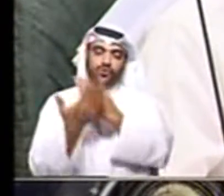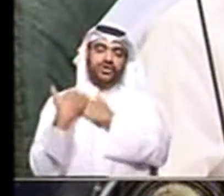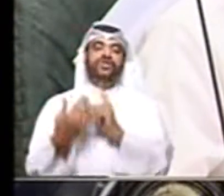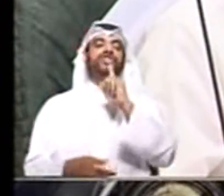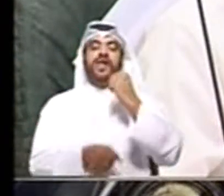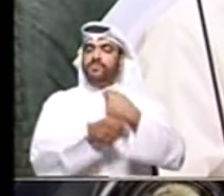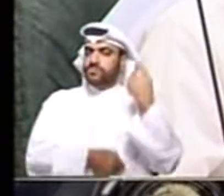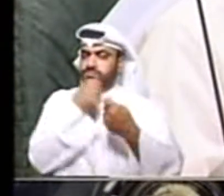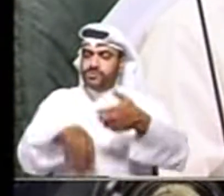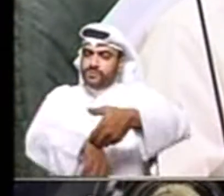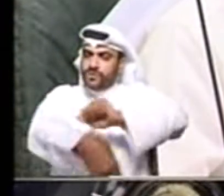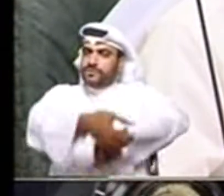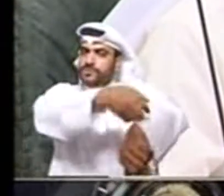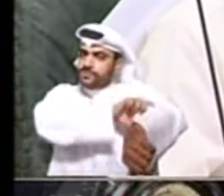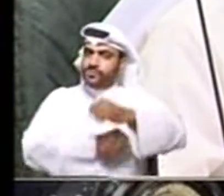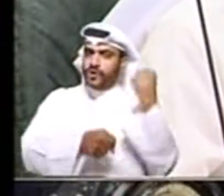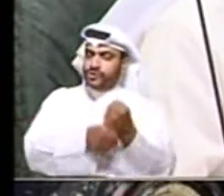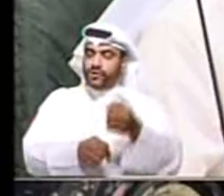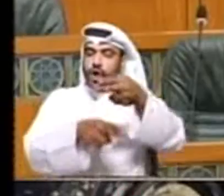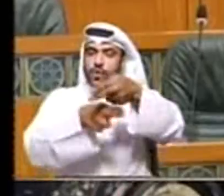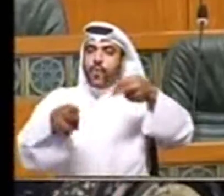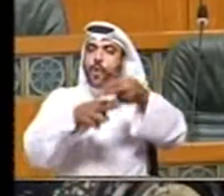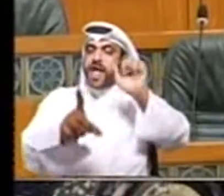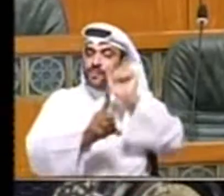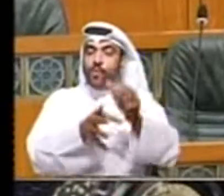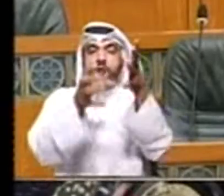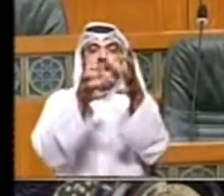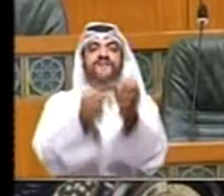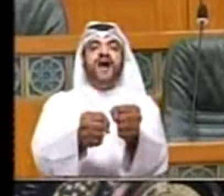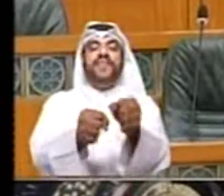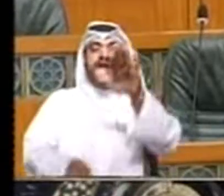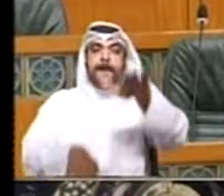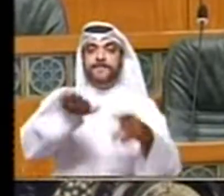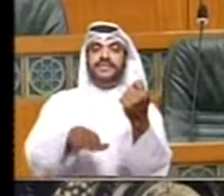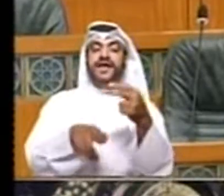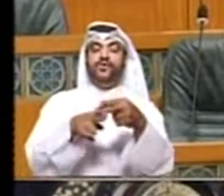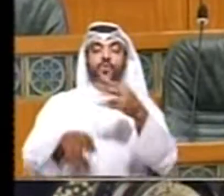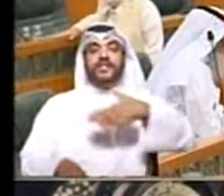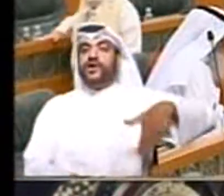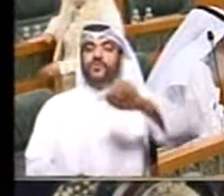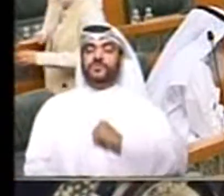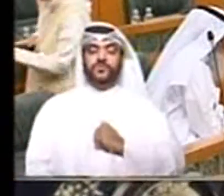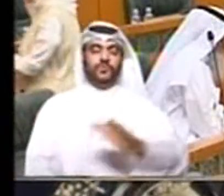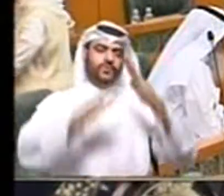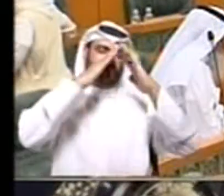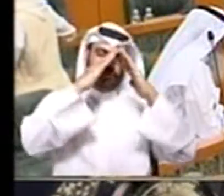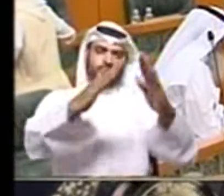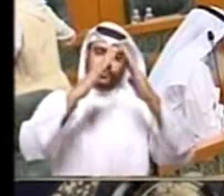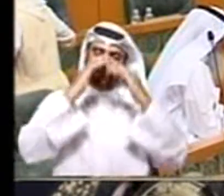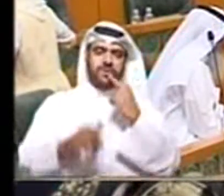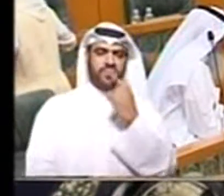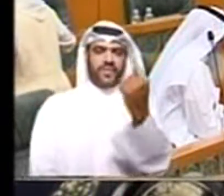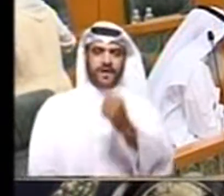أكبر لمواصلة العمل من أجل الكويت والحفاظ على المال العام، معربا عن تقديره واعتزازه هذه